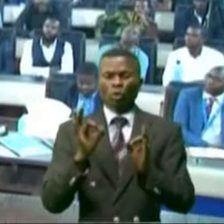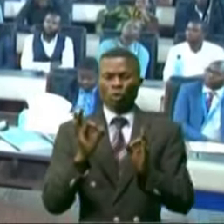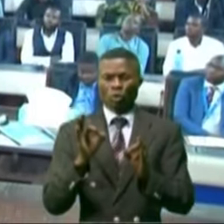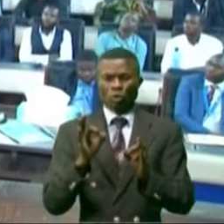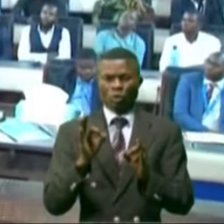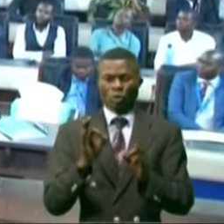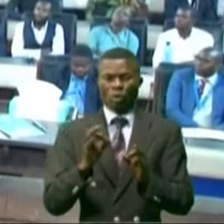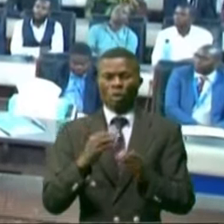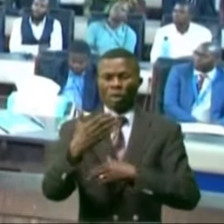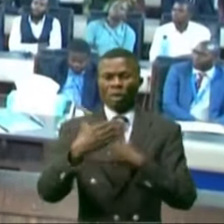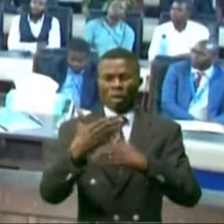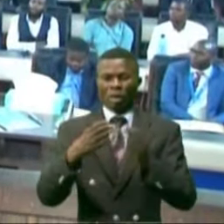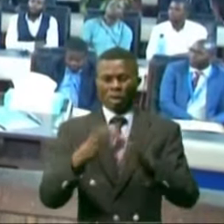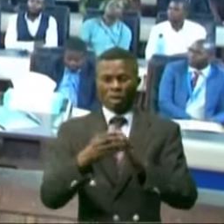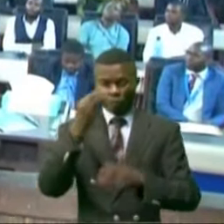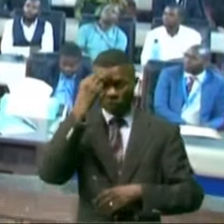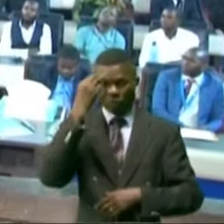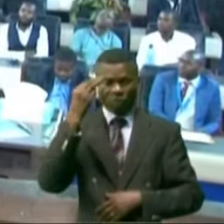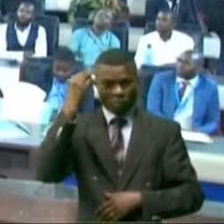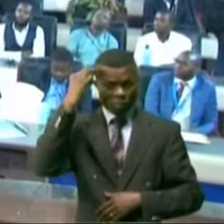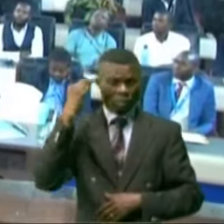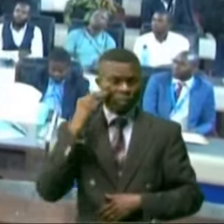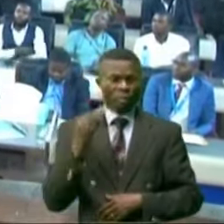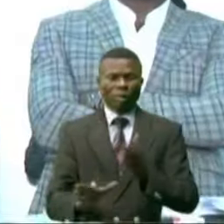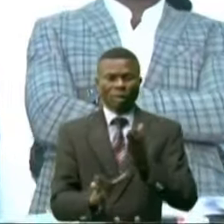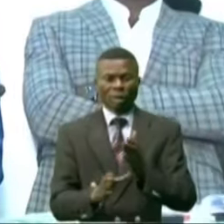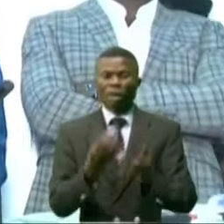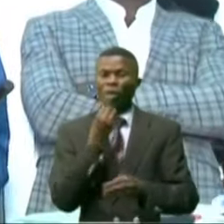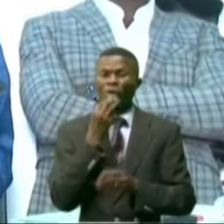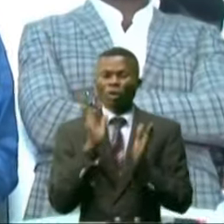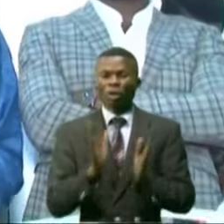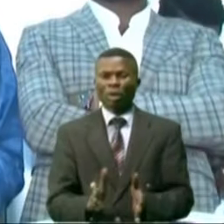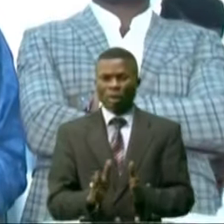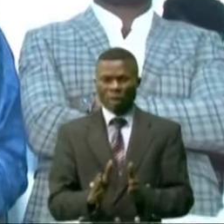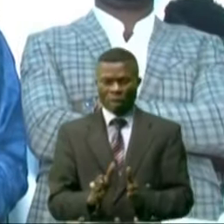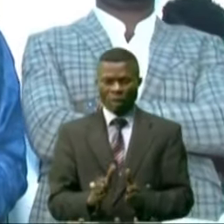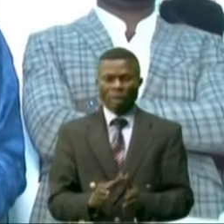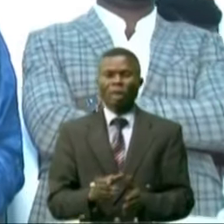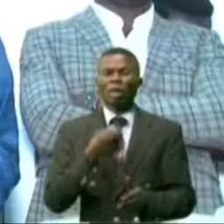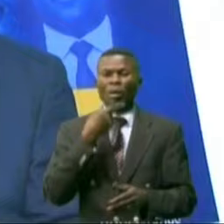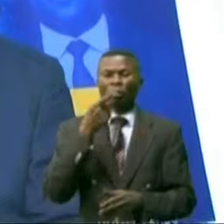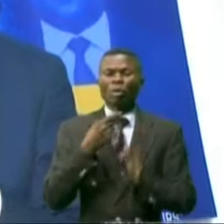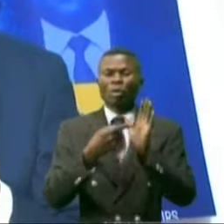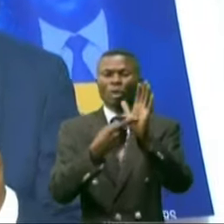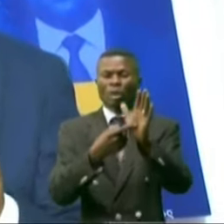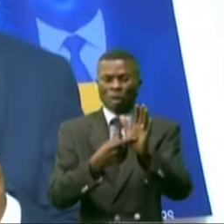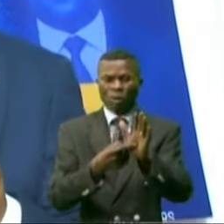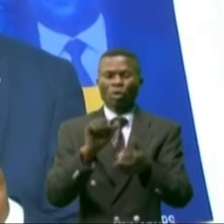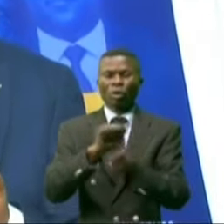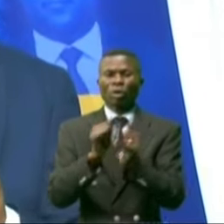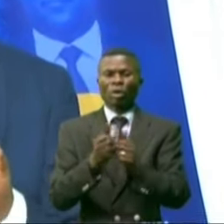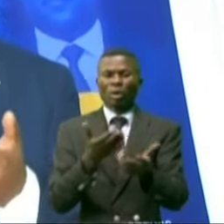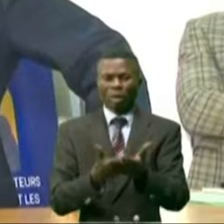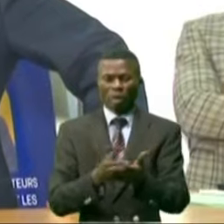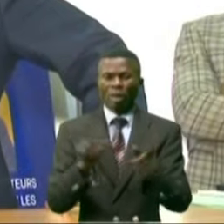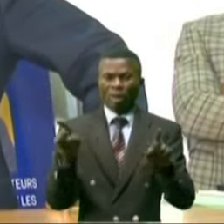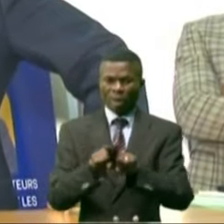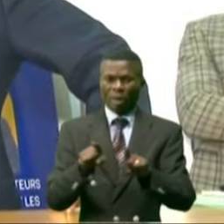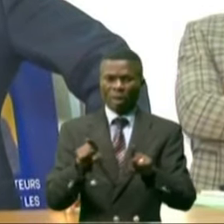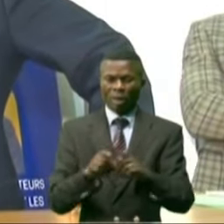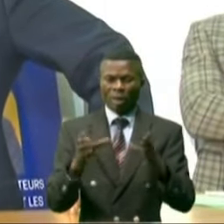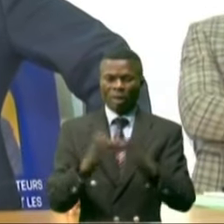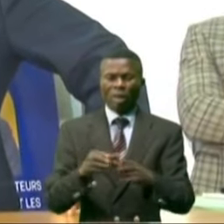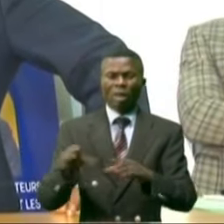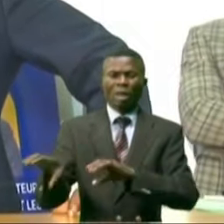à face avec le vice-premier ministre, Jean-Pierre Liaou, les inspecteurs ont en toute liberté présenté leurs préoccupations en rapport avec